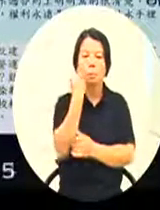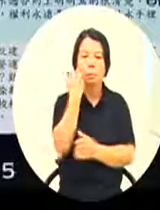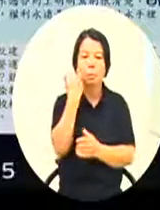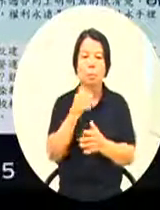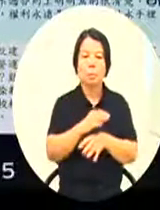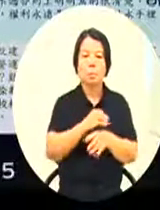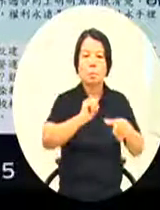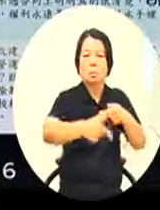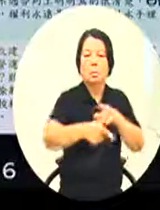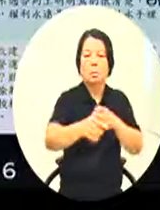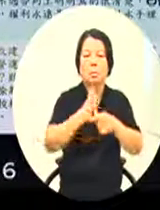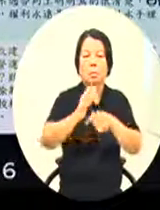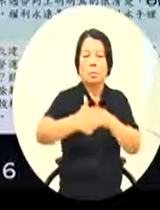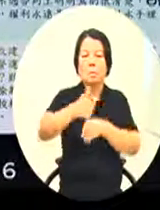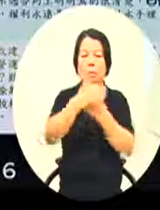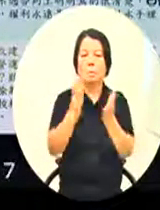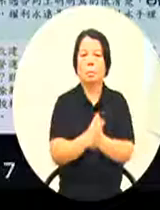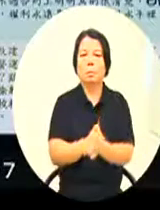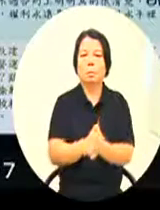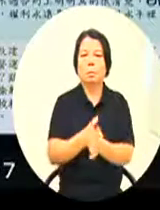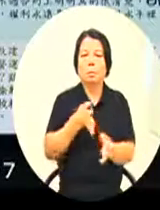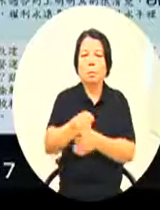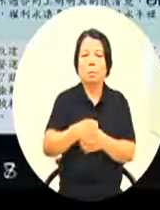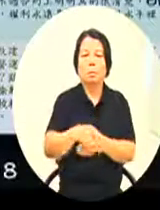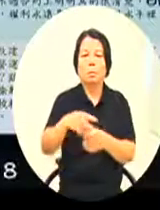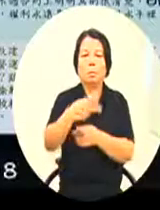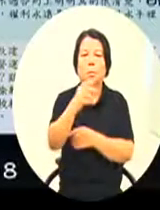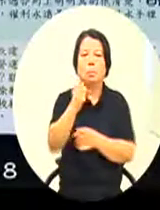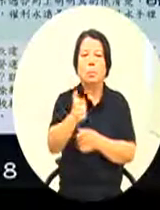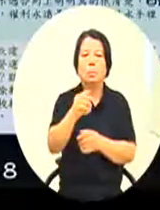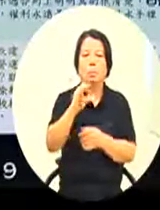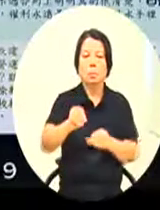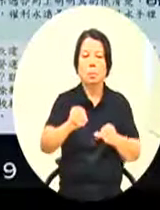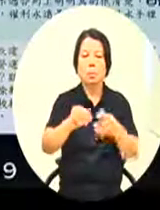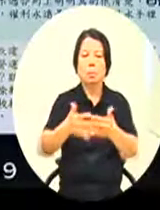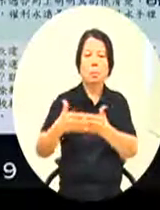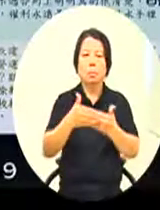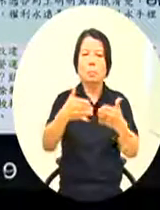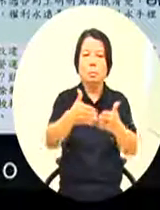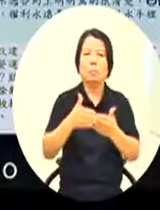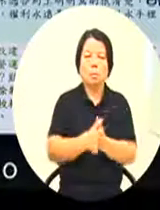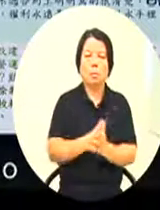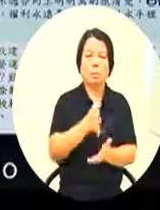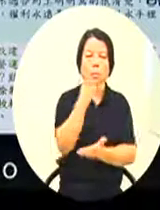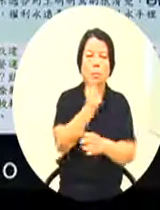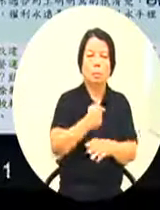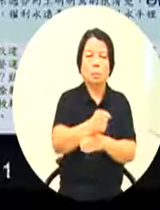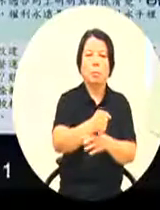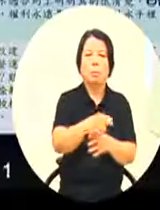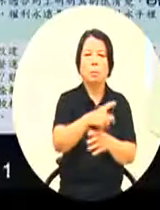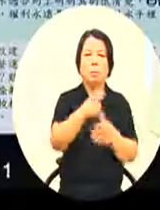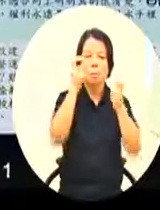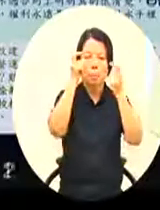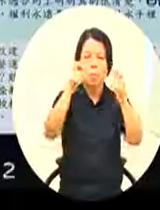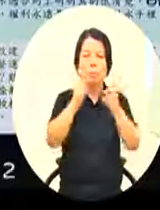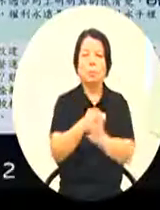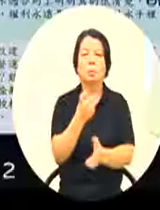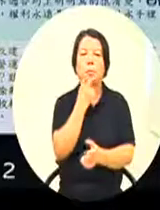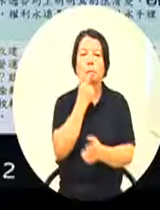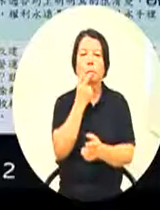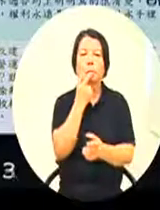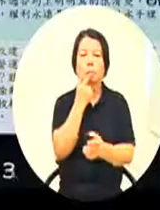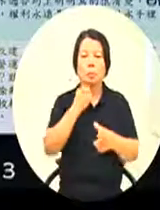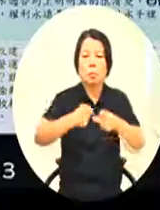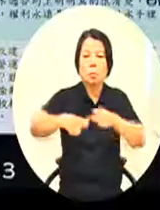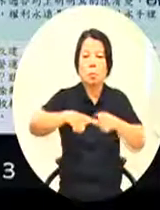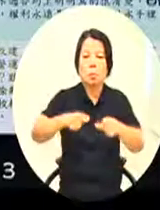人，而且只捐了美金将近250万，就要票占高雄市最精华的中央公园的绿地，